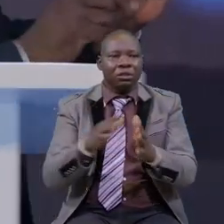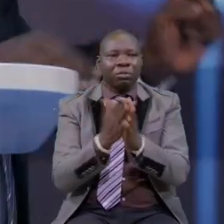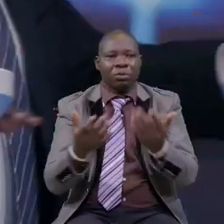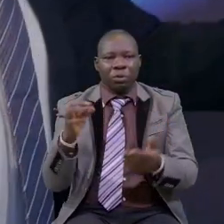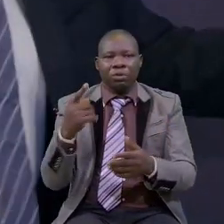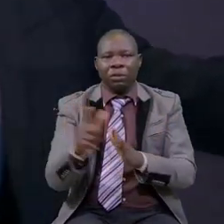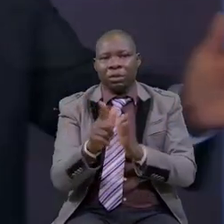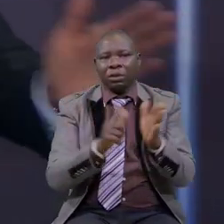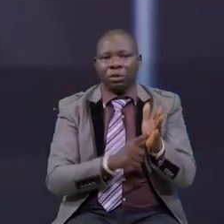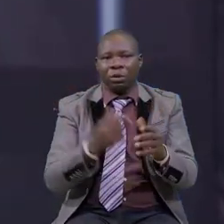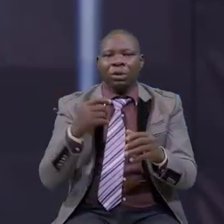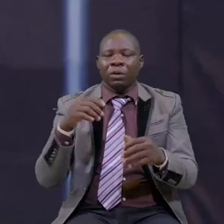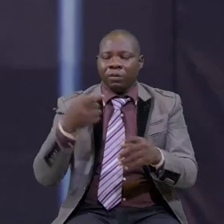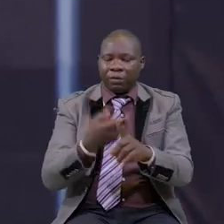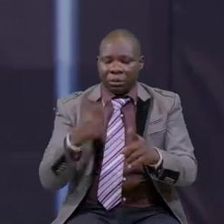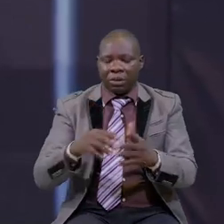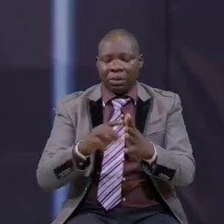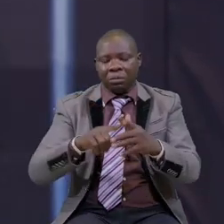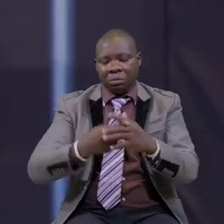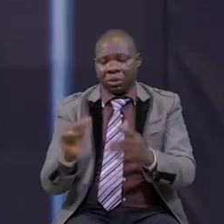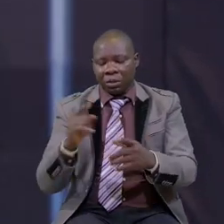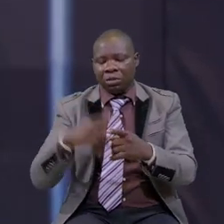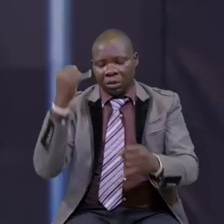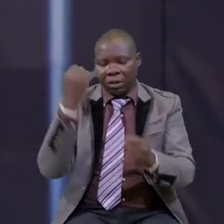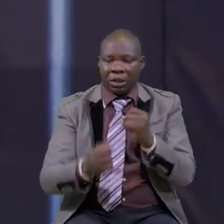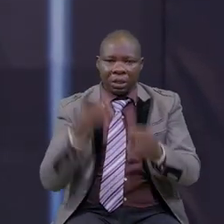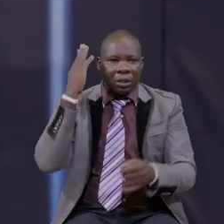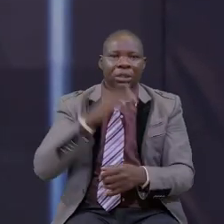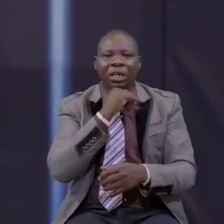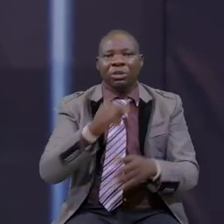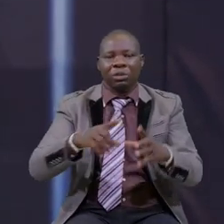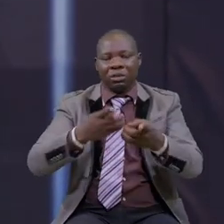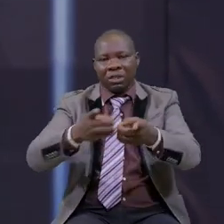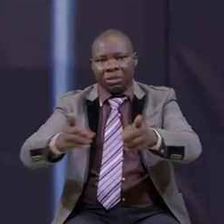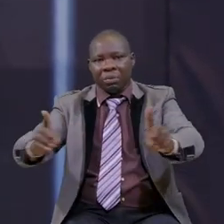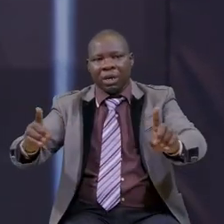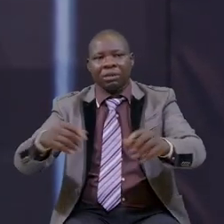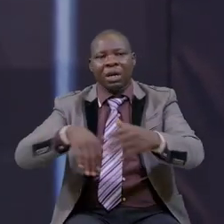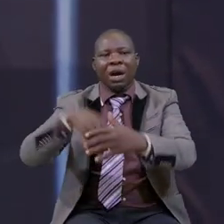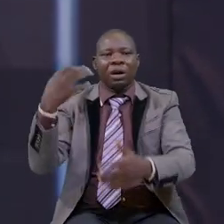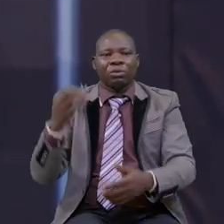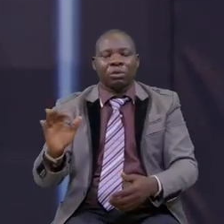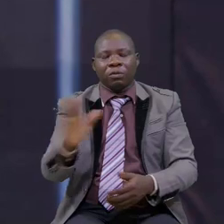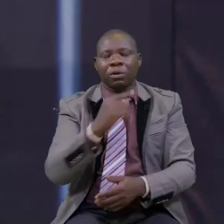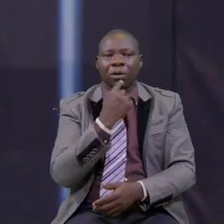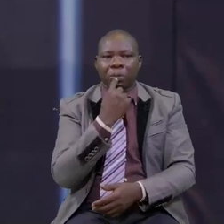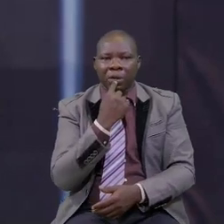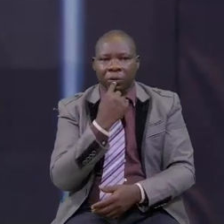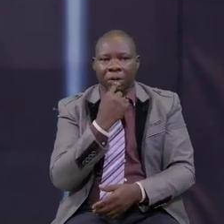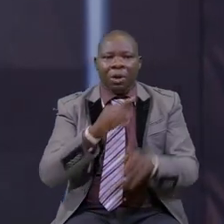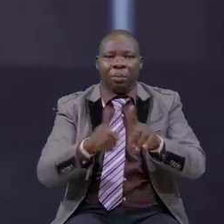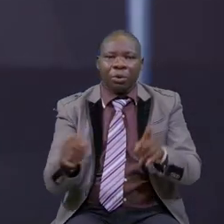la loi du Seigneur, du commencement, ce livre du Seigneur, du début jusqu'à la fin, ne s'éloigne point de ta